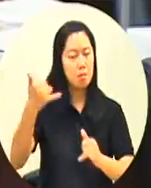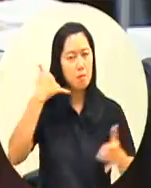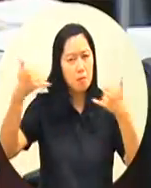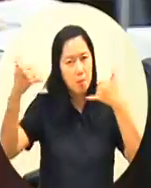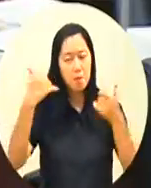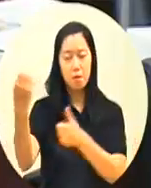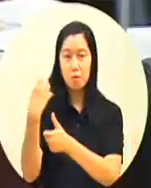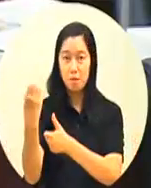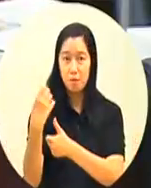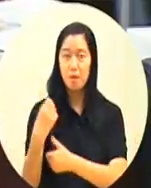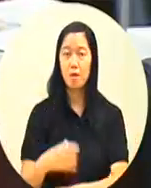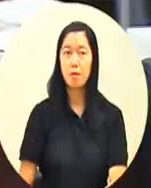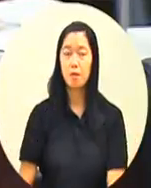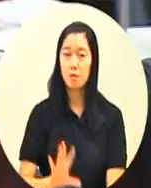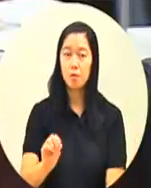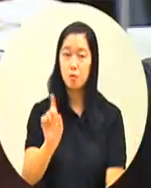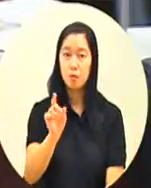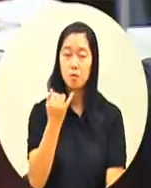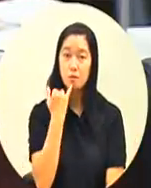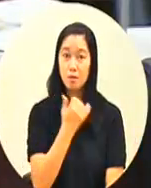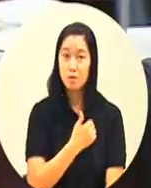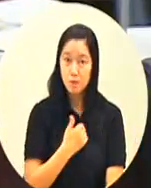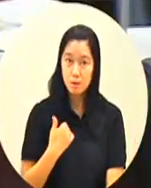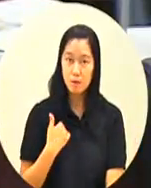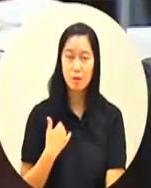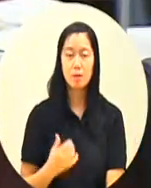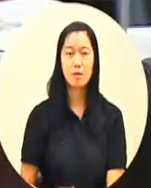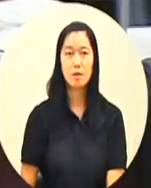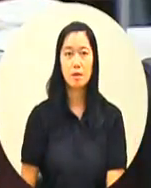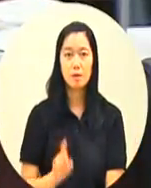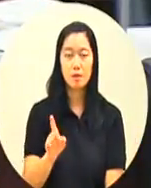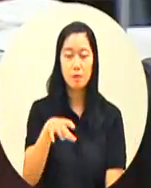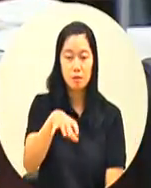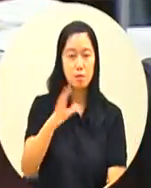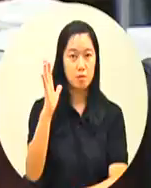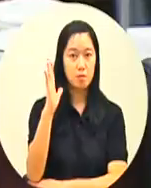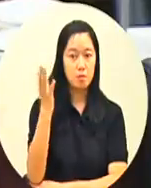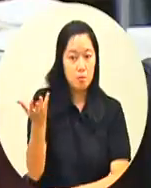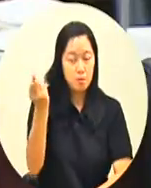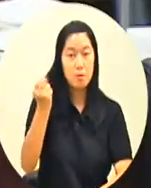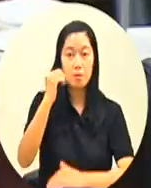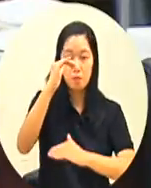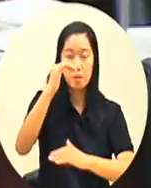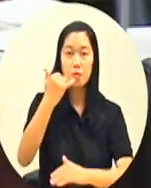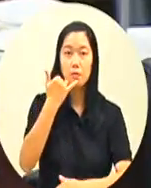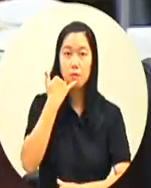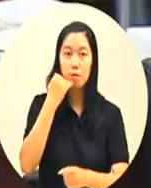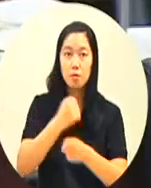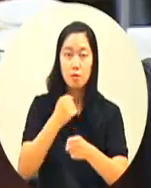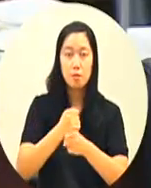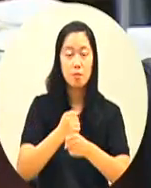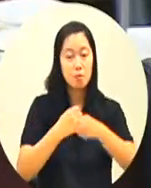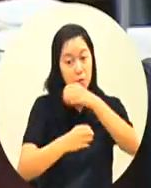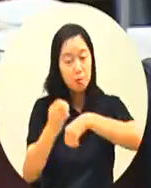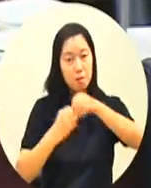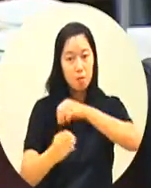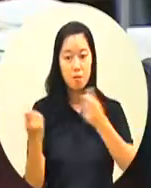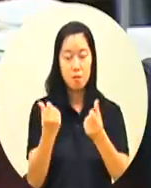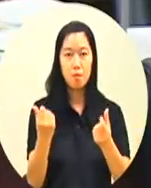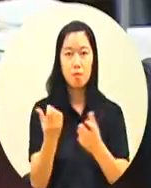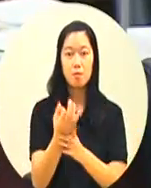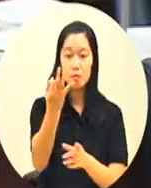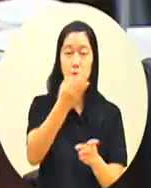了。在这边是不是有一个可能性是说？我们地方政府的权限里面，是不是可以做这样子的弹性？比如说分